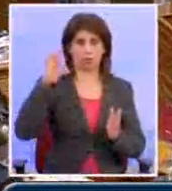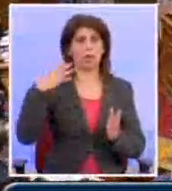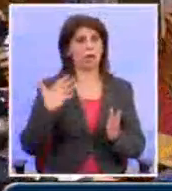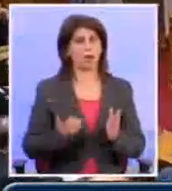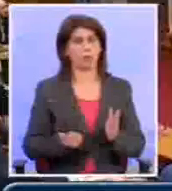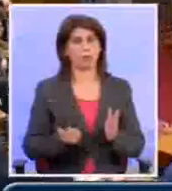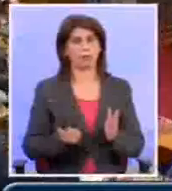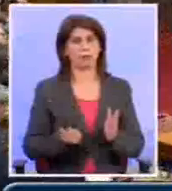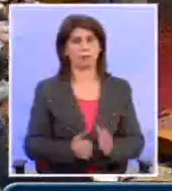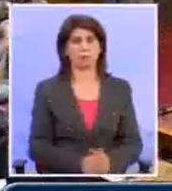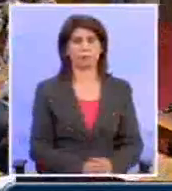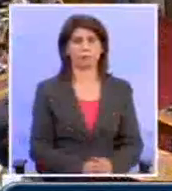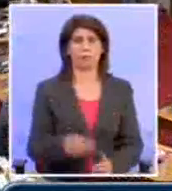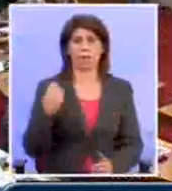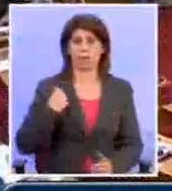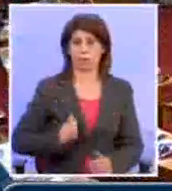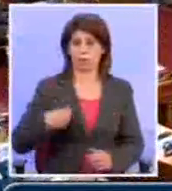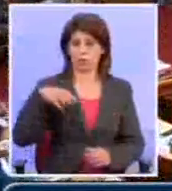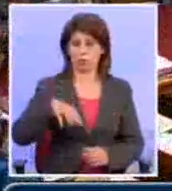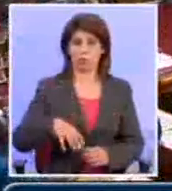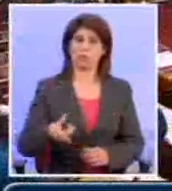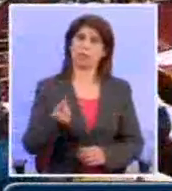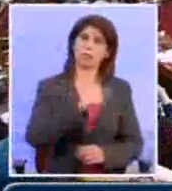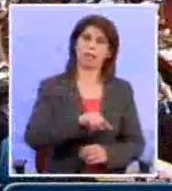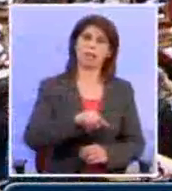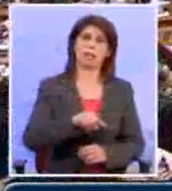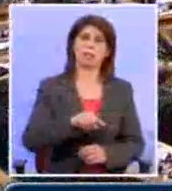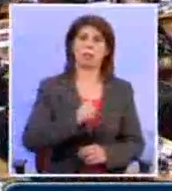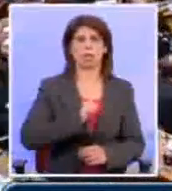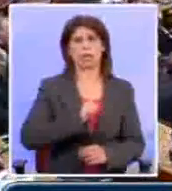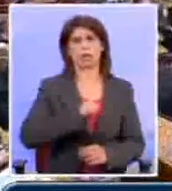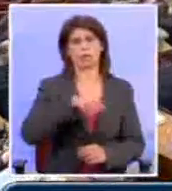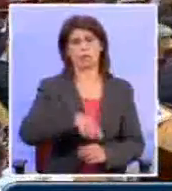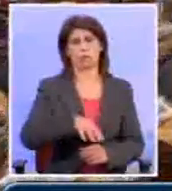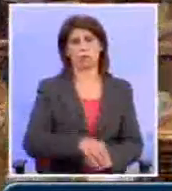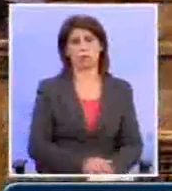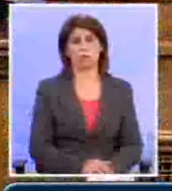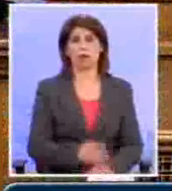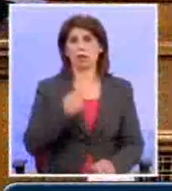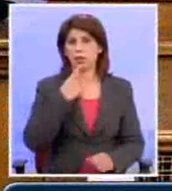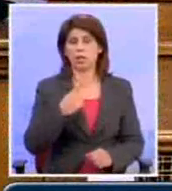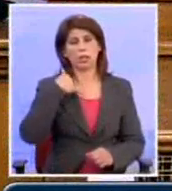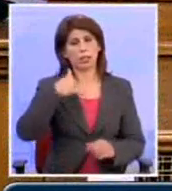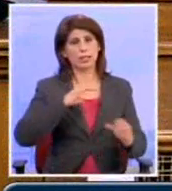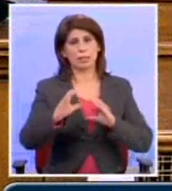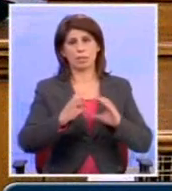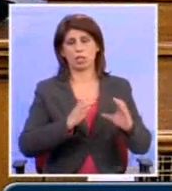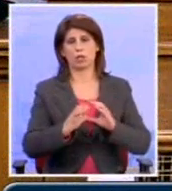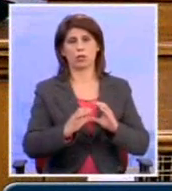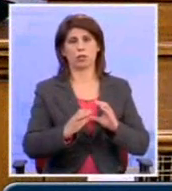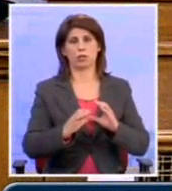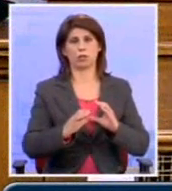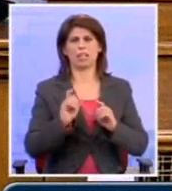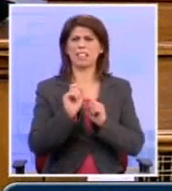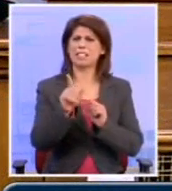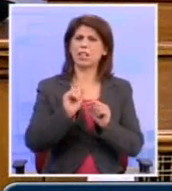έχουμε δημόσιους τομείς, στην άλλη έχουμε ιδιωτικούς τομείς. Και μιλάω για τις τηλεπικοινωνίες και για τις